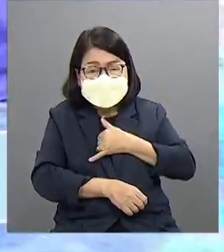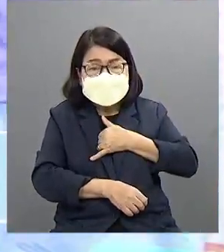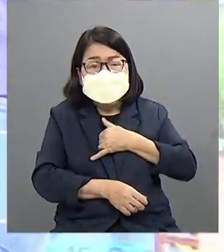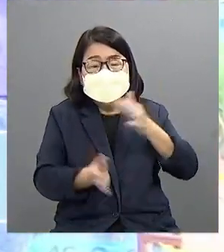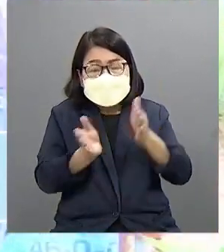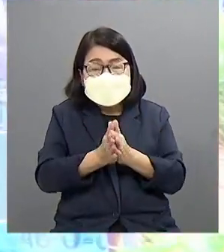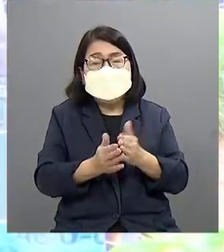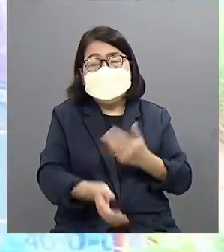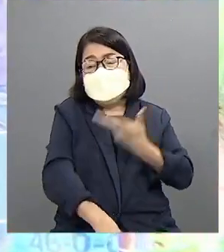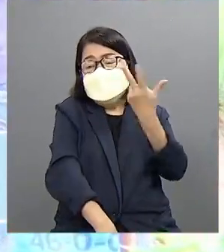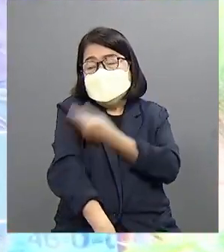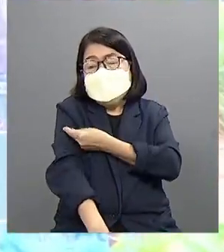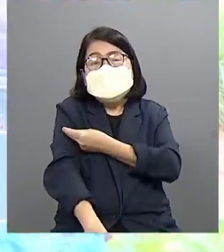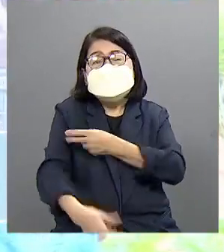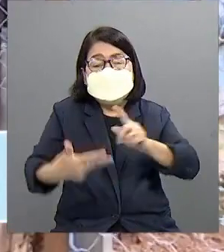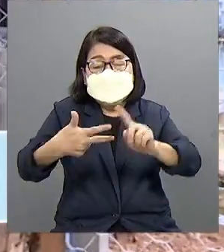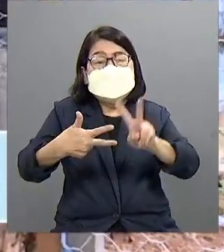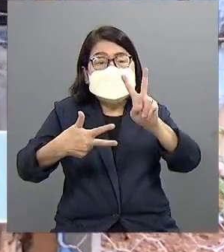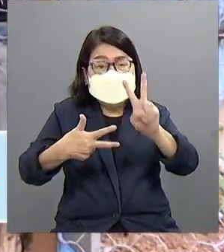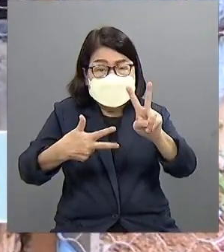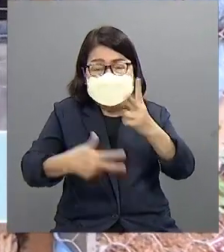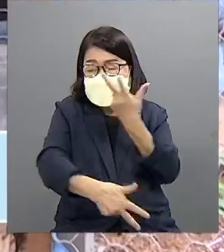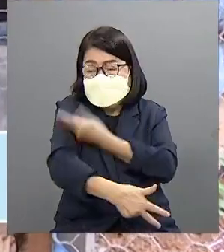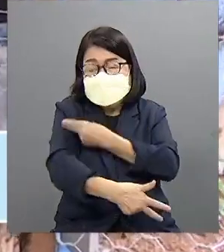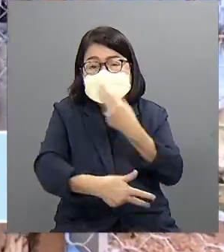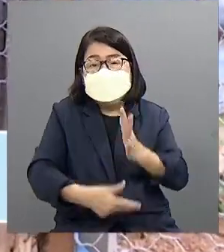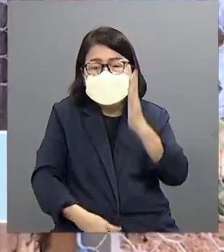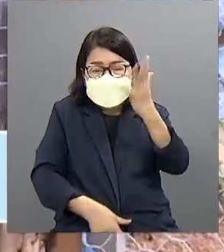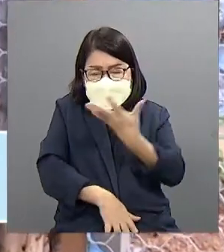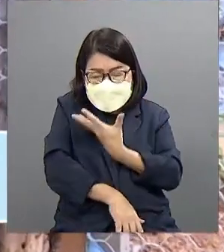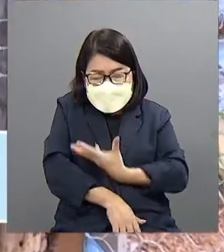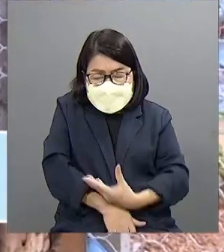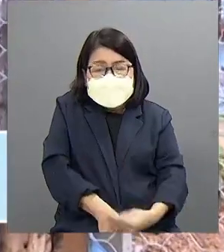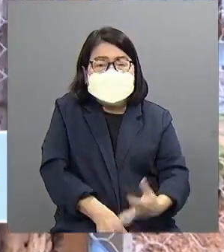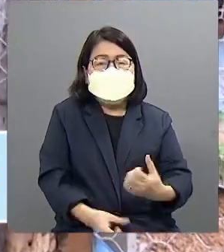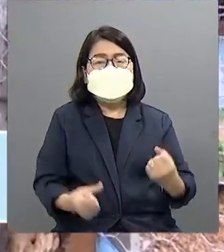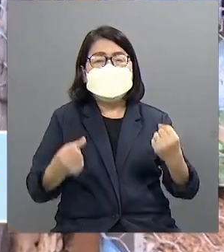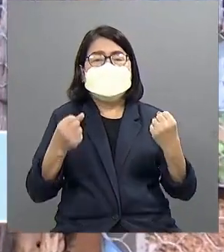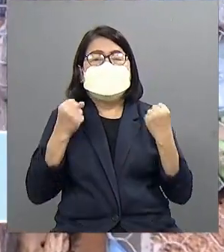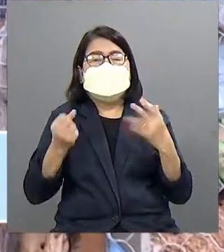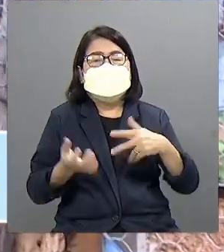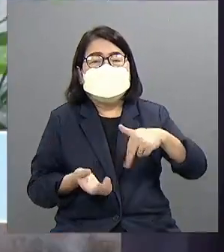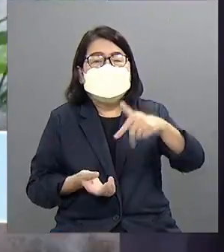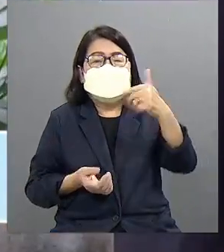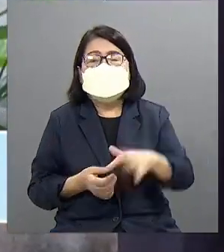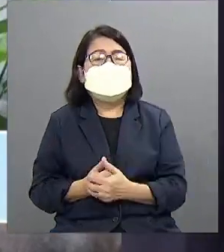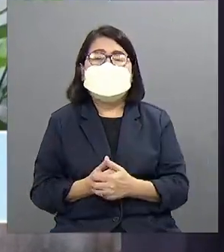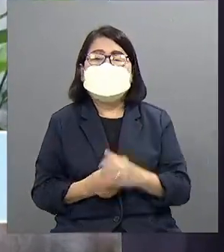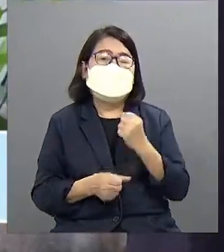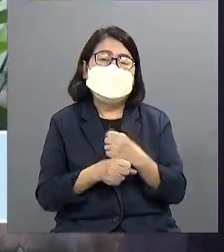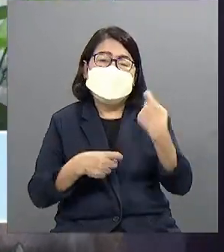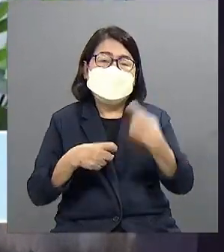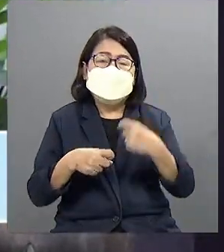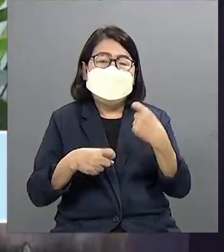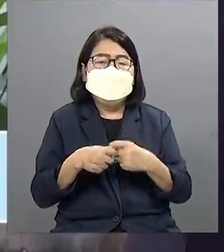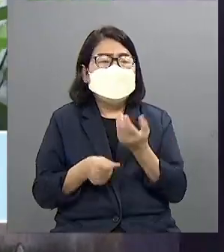แขนขาไม่มีแรงอีกค่ะทำมาหากินไม่ได้ไม่รู้จะหันหน้าไปพึ่งใครนะคะที่ผ่านมาทางอำเภอพังโคน